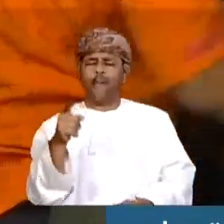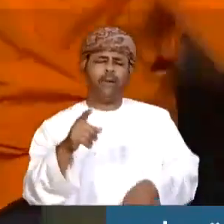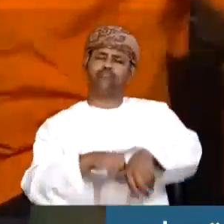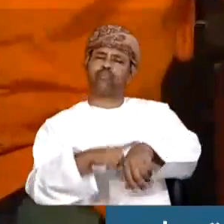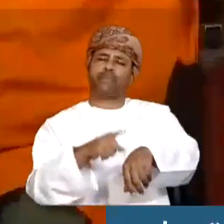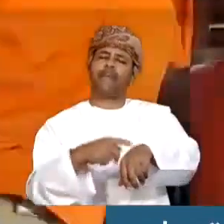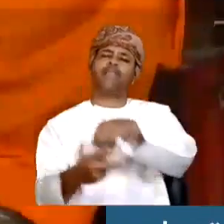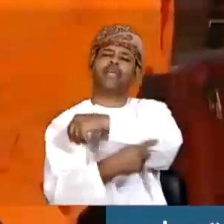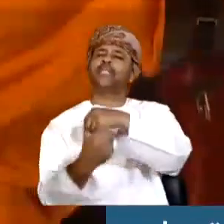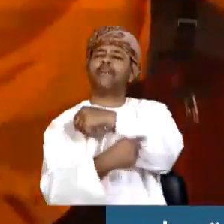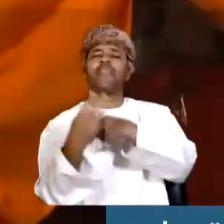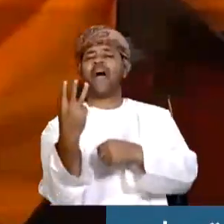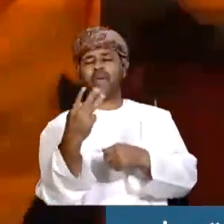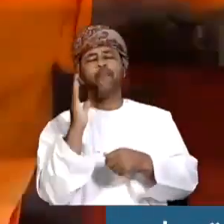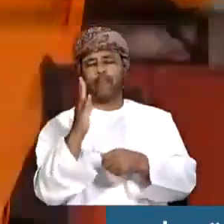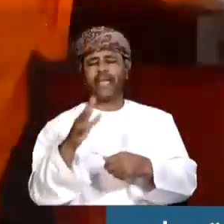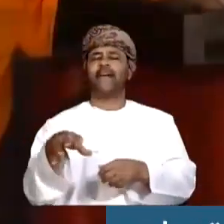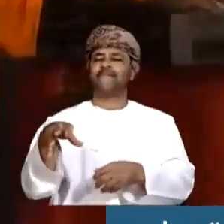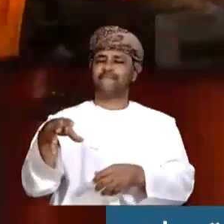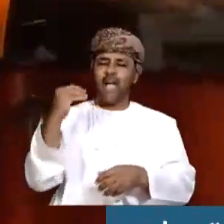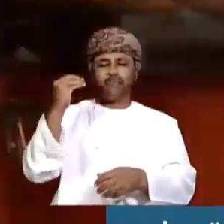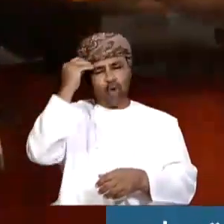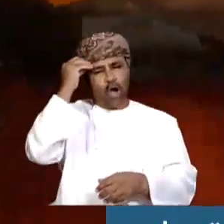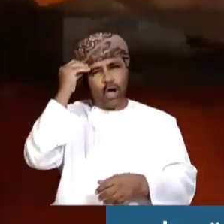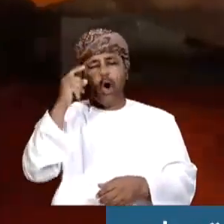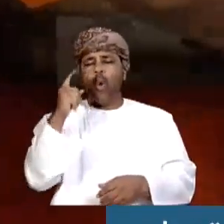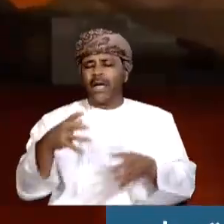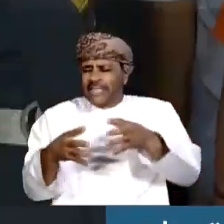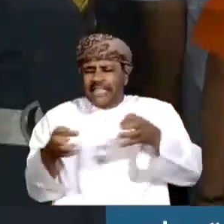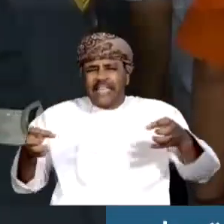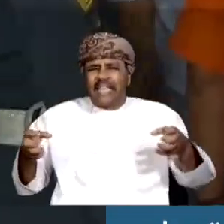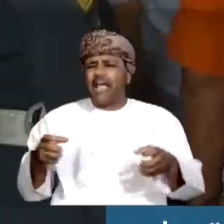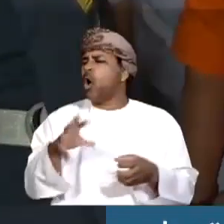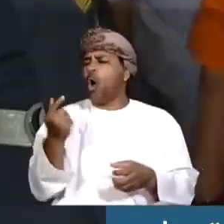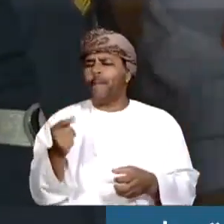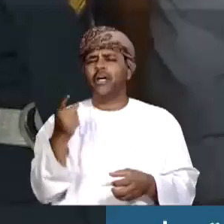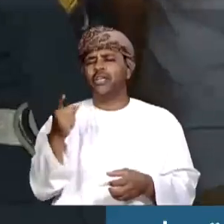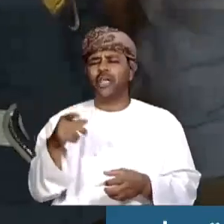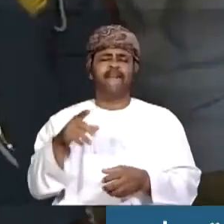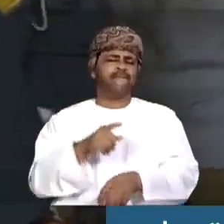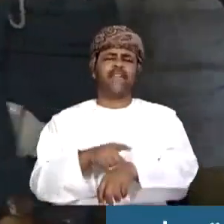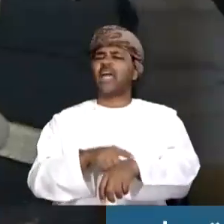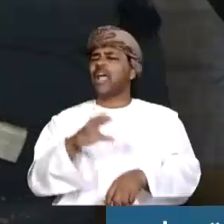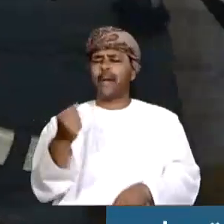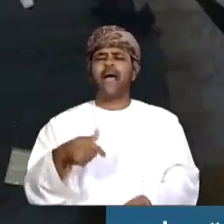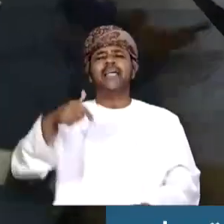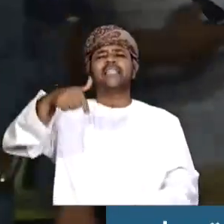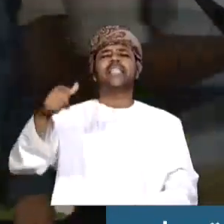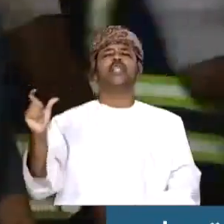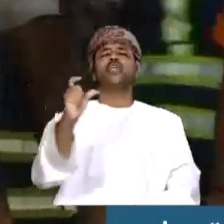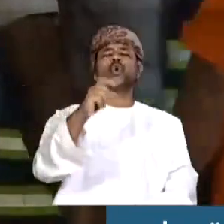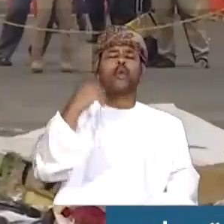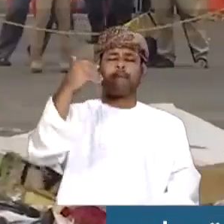يستغرق 3 أسابيع، كما أن تحليل تلك البيانات قد يحتاج فترة تصل إلى